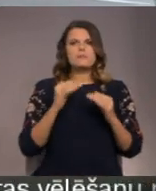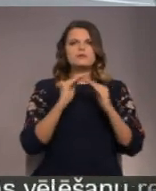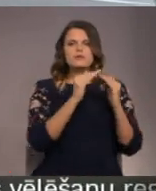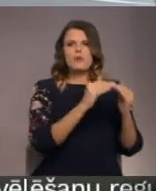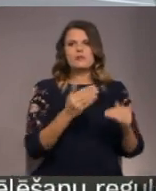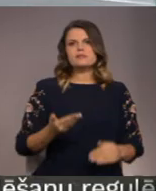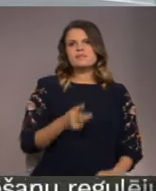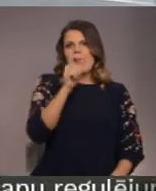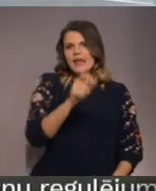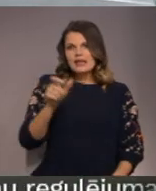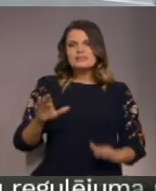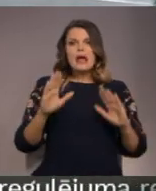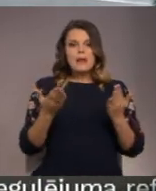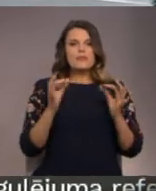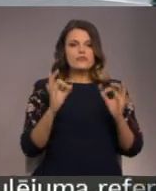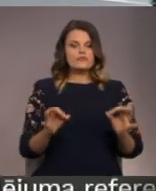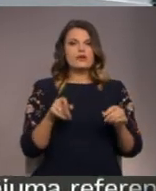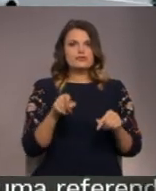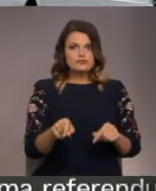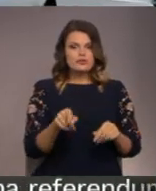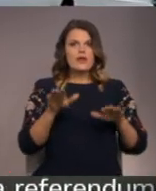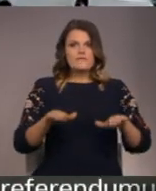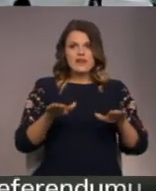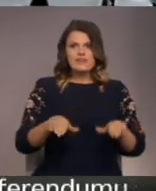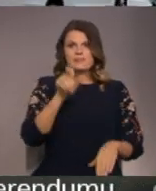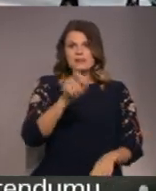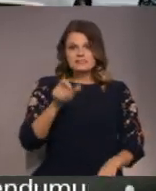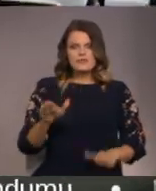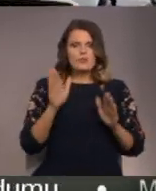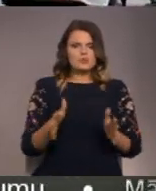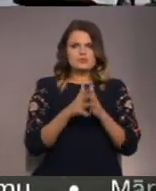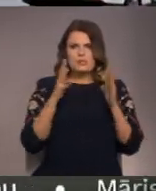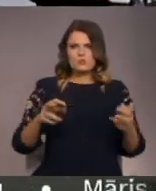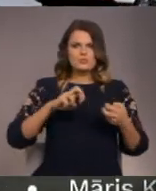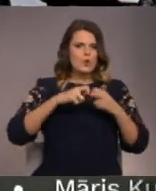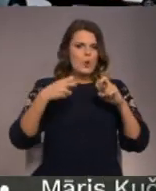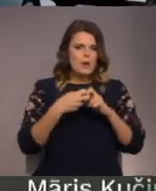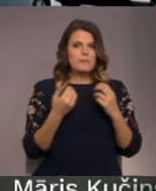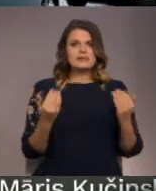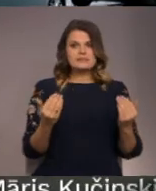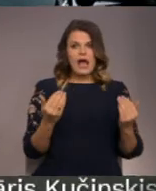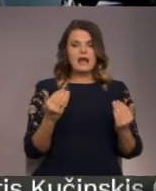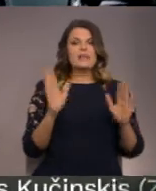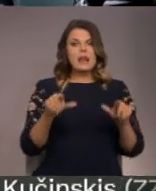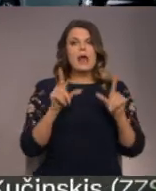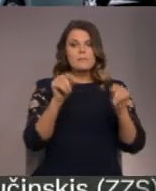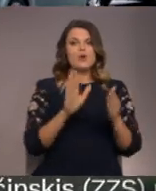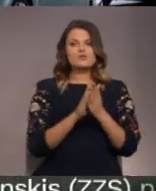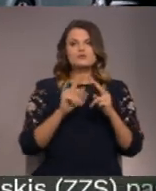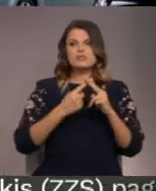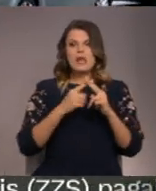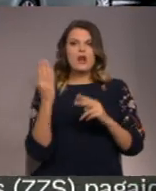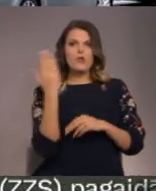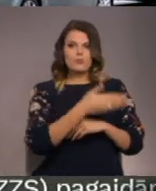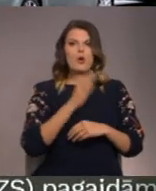brīža Latvijas valsts ceļu piedāvātā risinājuma tieši vietējiem tiks sagādātas problēmas. Šī brīža variantā, lai aizbraukt uz Jelgavu prom,